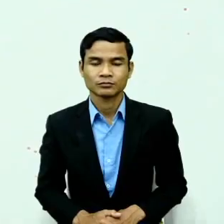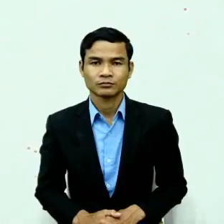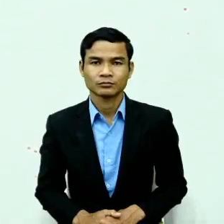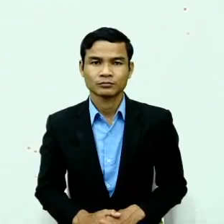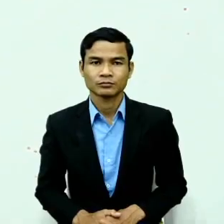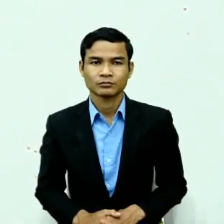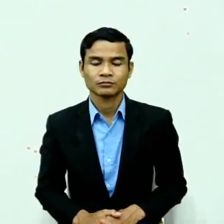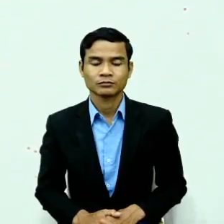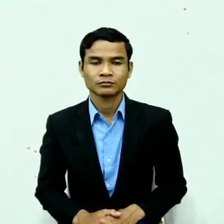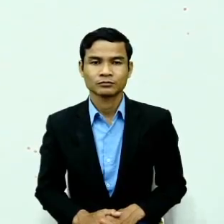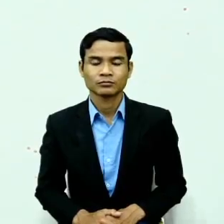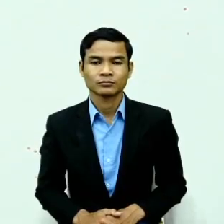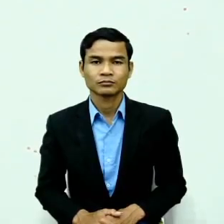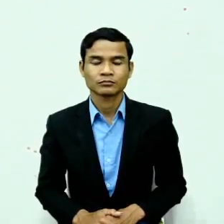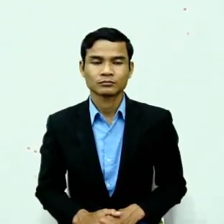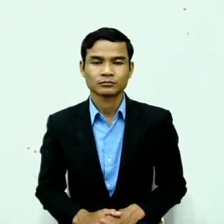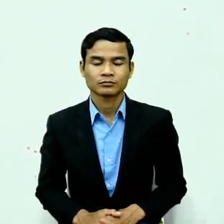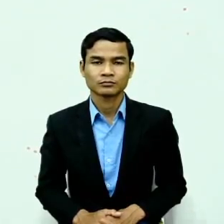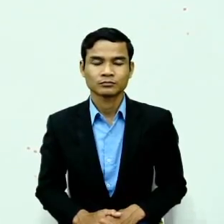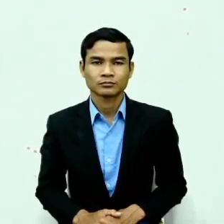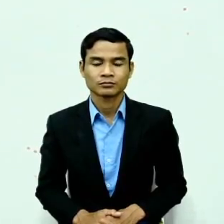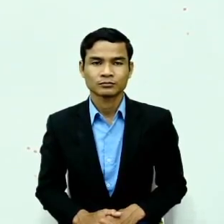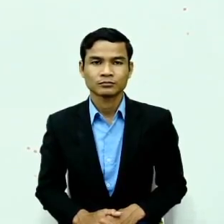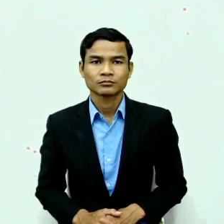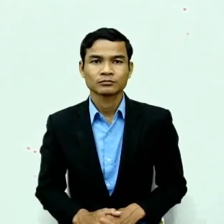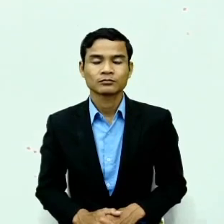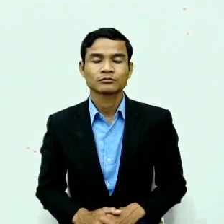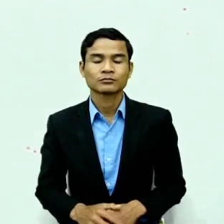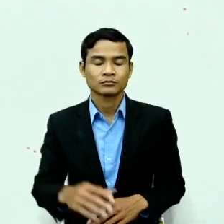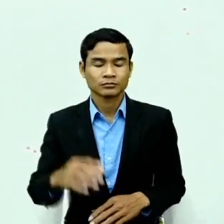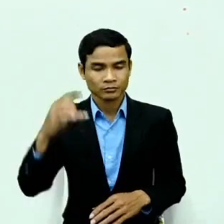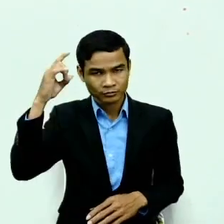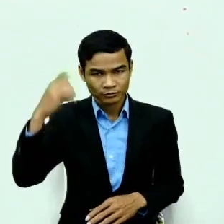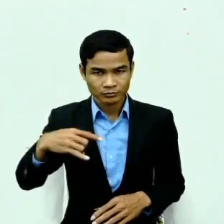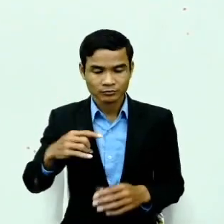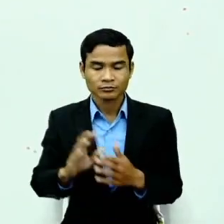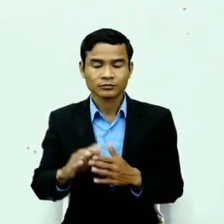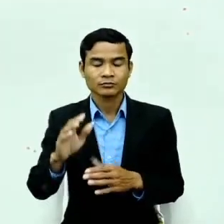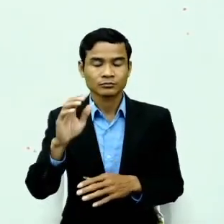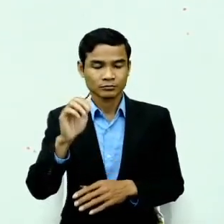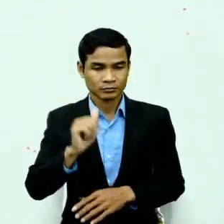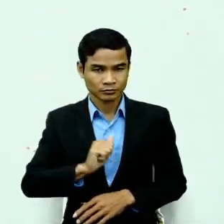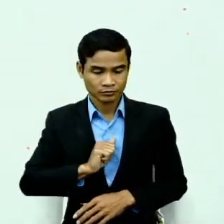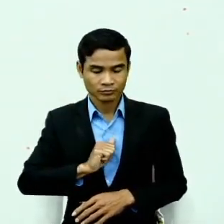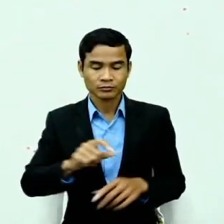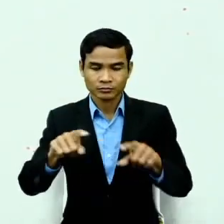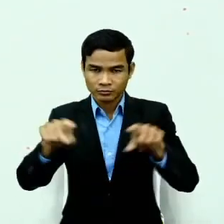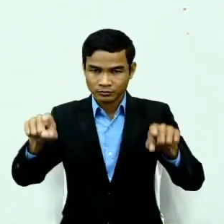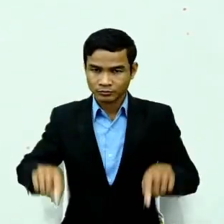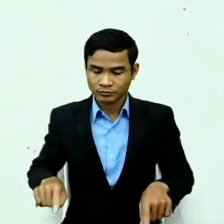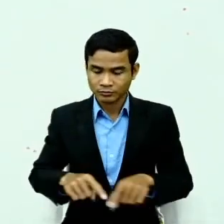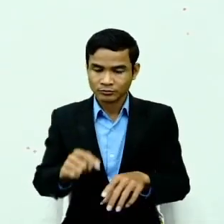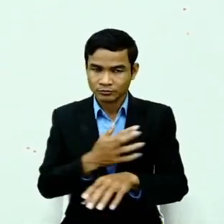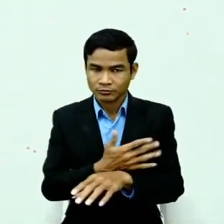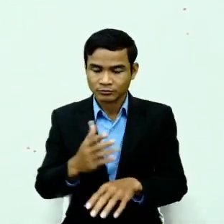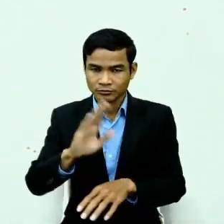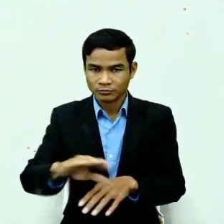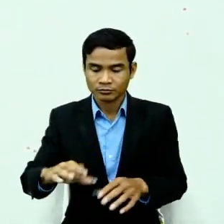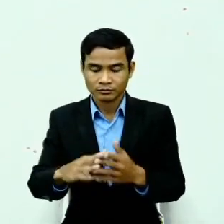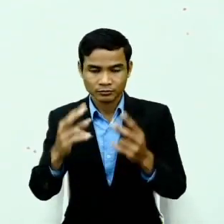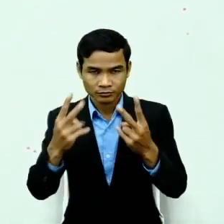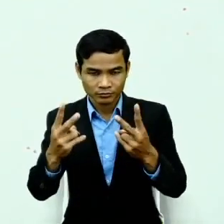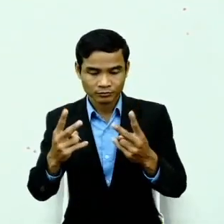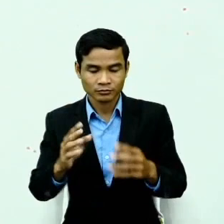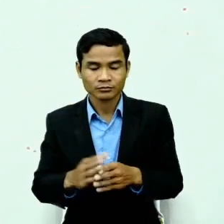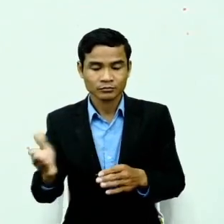cha ắt bật clay rồi bây giờ cha miên chầm non chớn mấy người đang xây mà chắc chẳng ca chà tắp đi dạ con mơ rụp hiệu